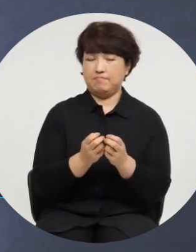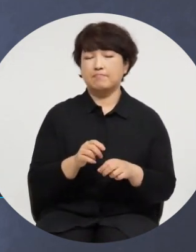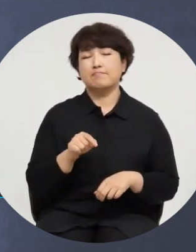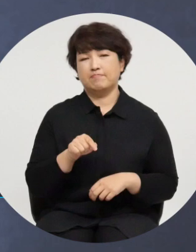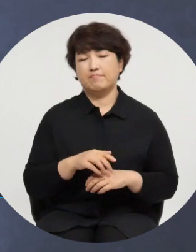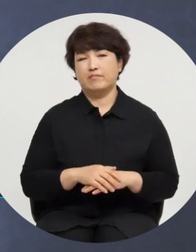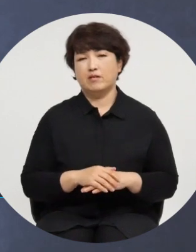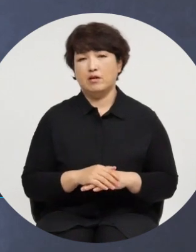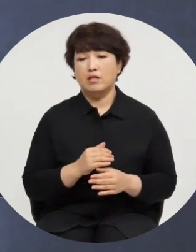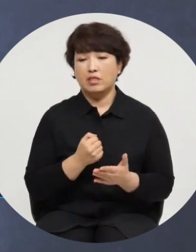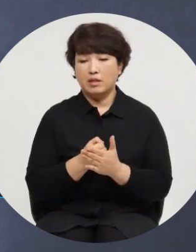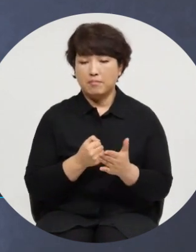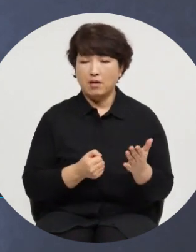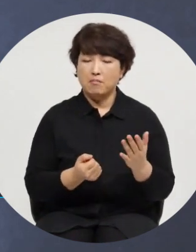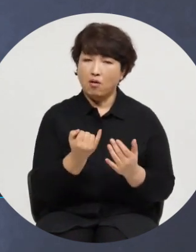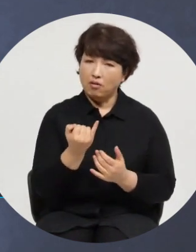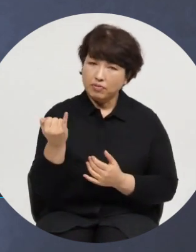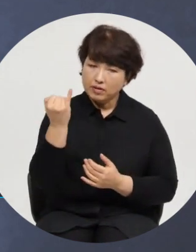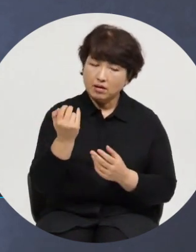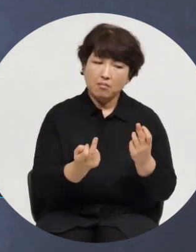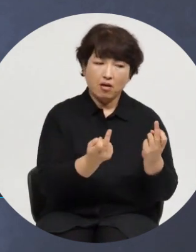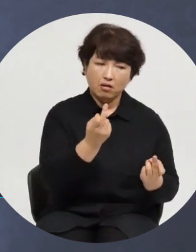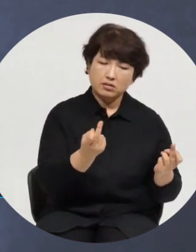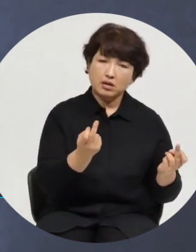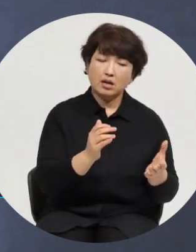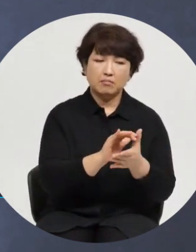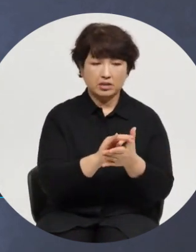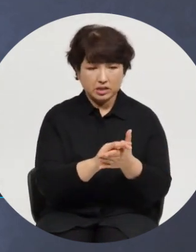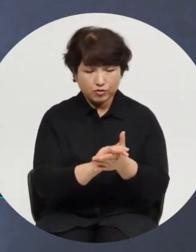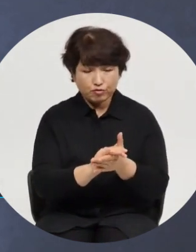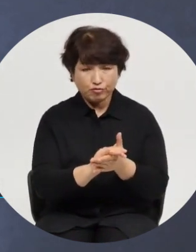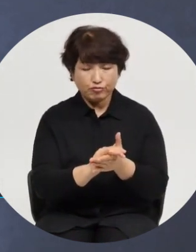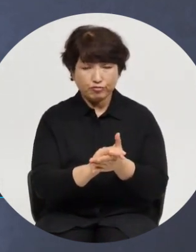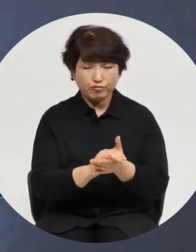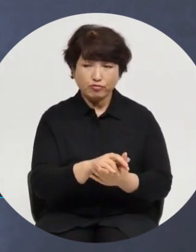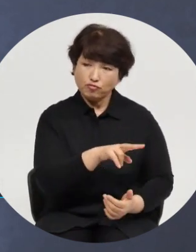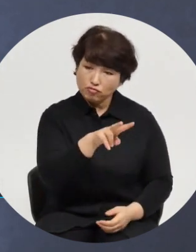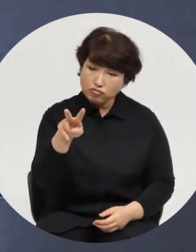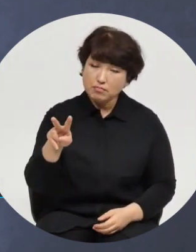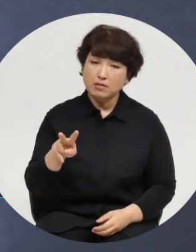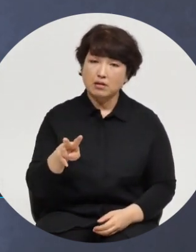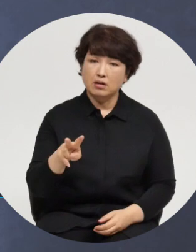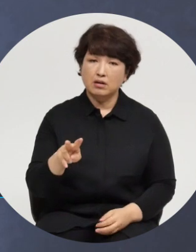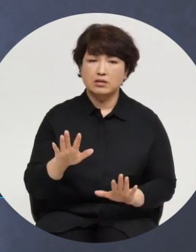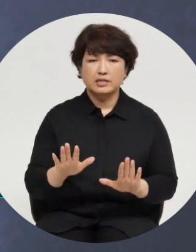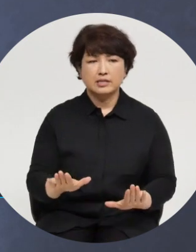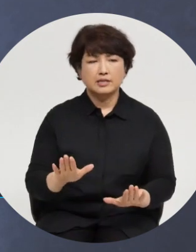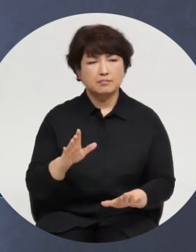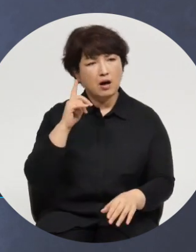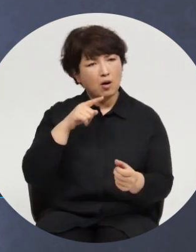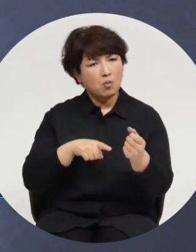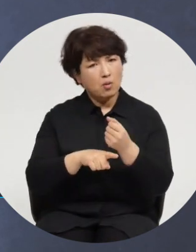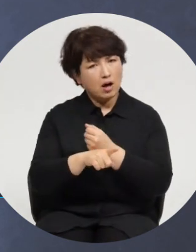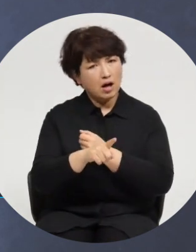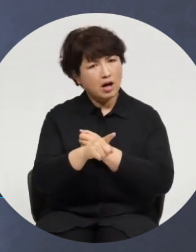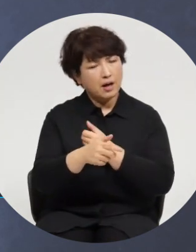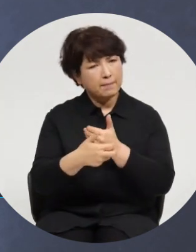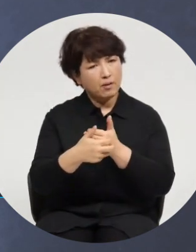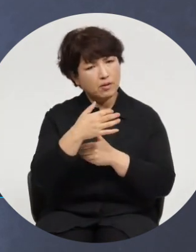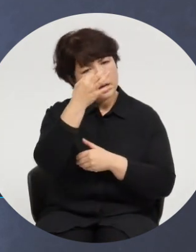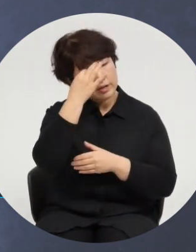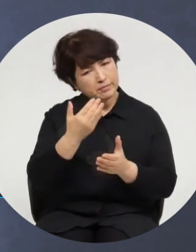그리고 옆에서 언니 든 뭐 친구들은 이 라마 현대의 우리가 어 장수 오래